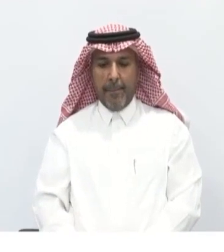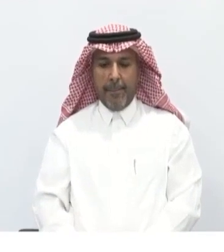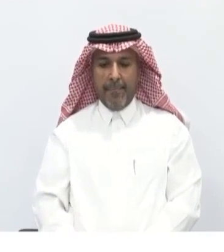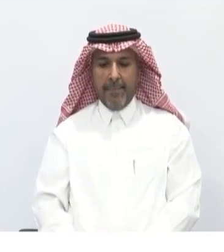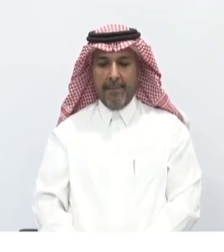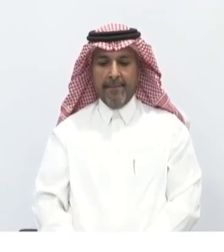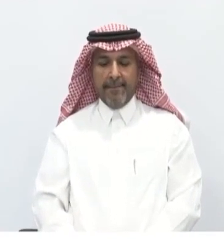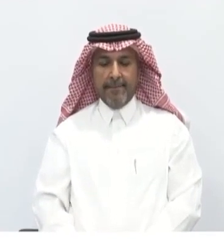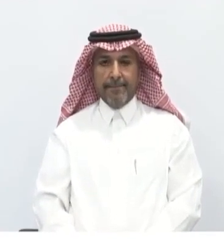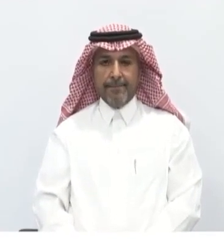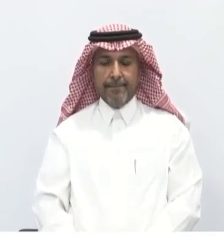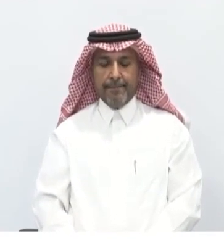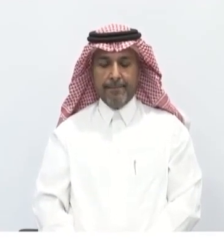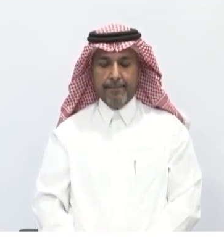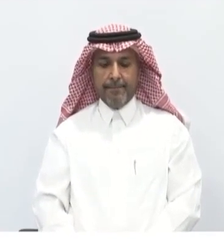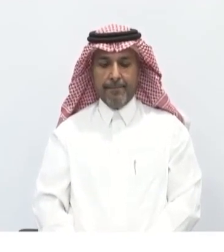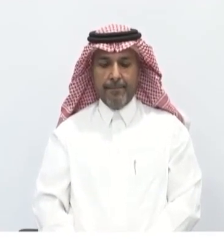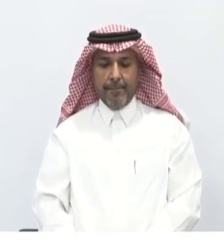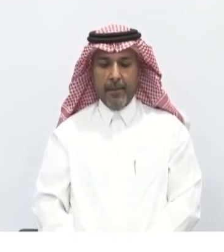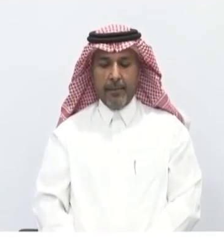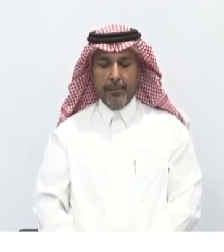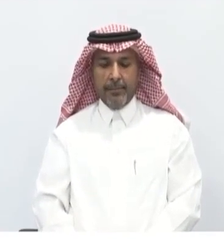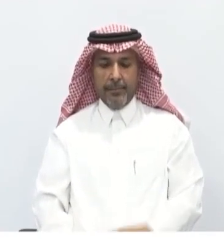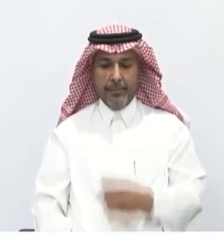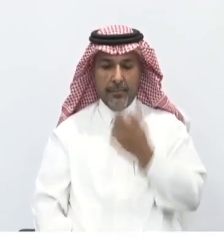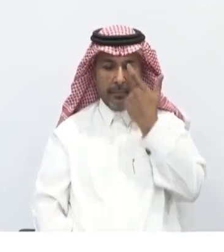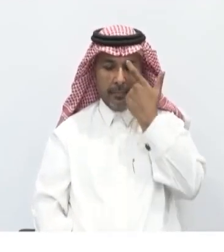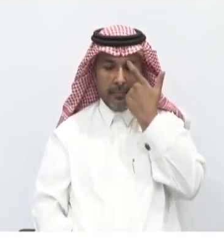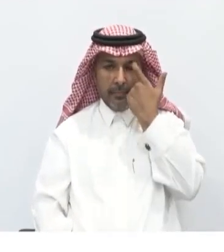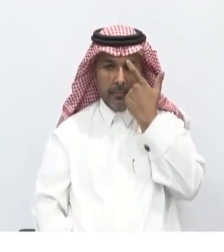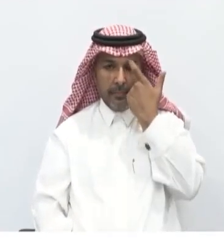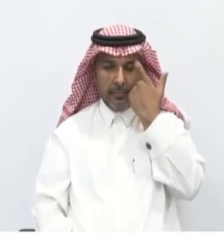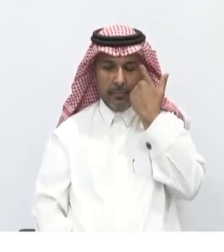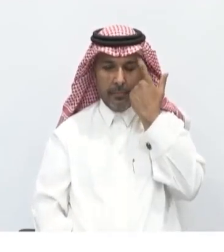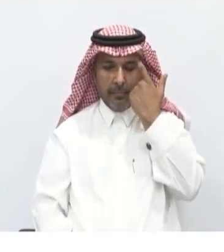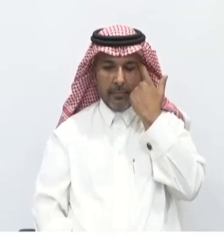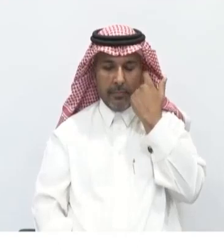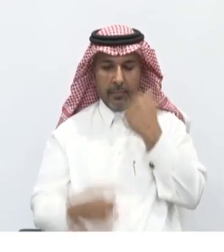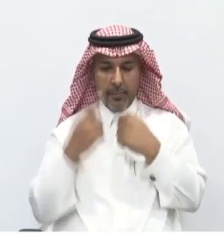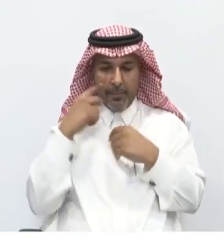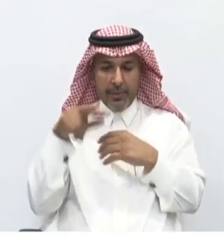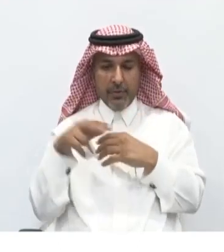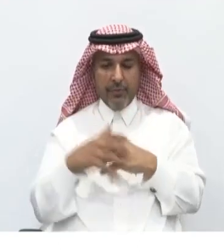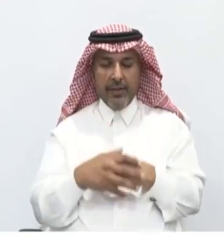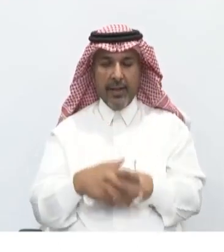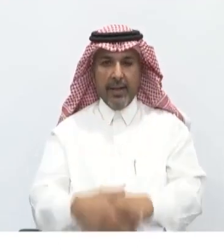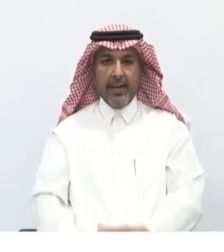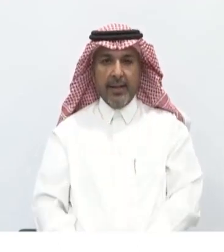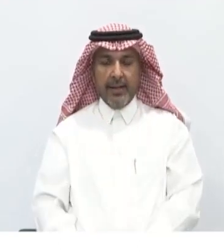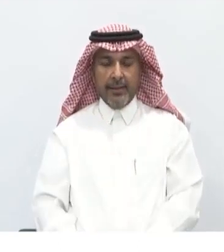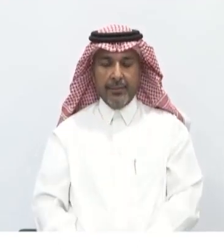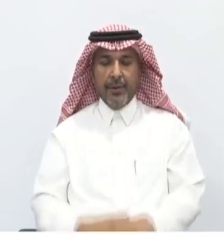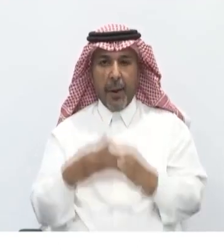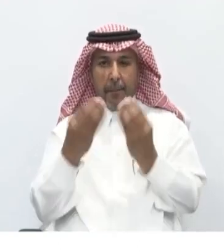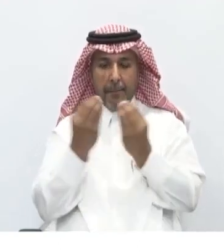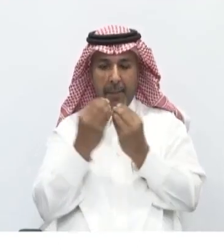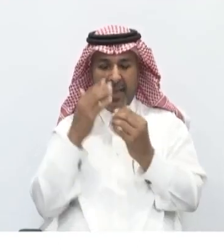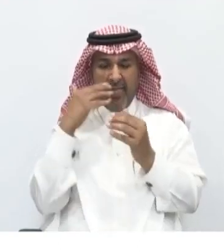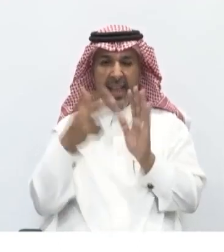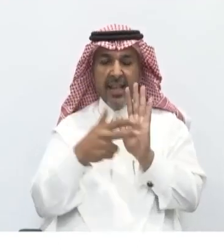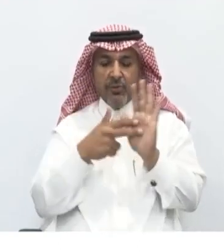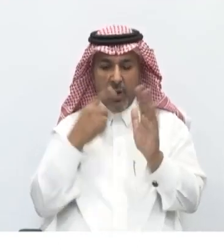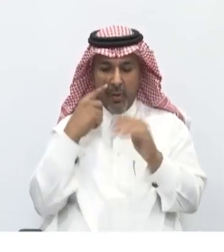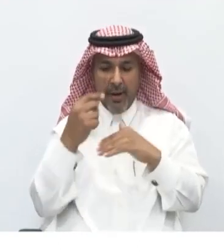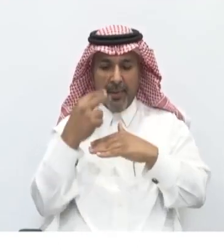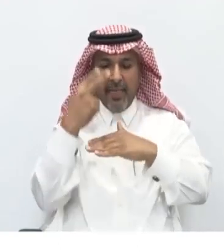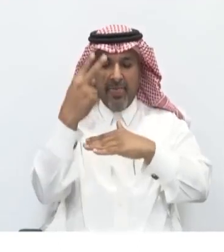مع مولات بروميد البوتاسيوم الناتجه اذا البوتاسيوم مع بروميد البوتاسيوم الكسر الثاني